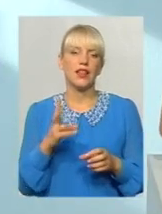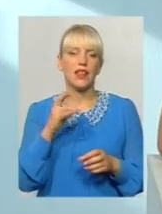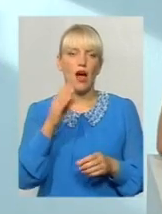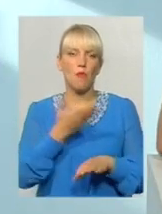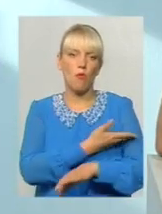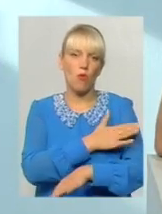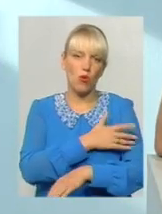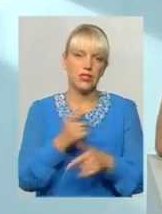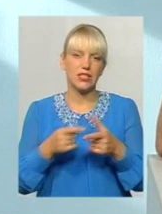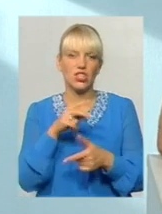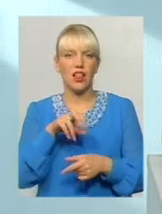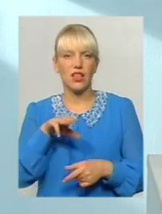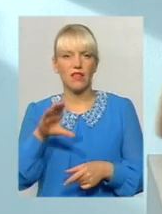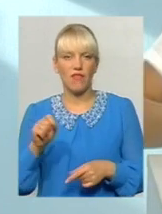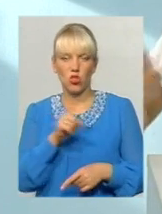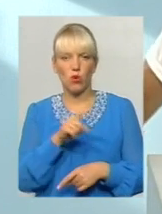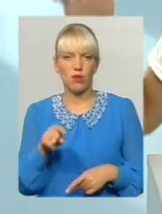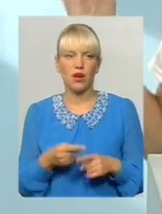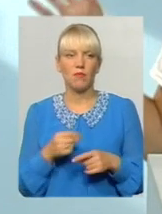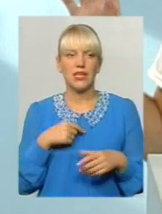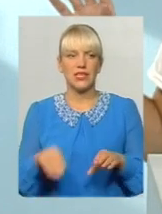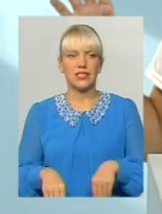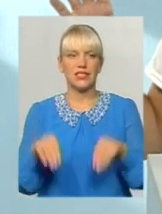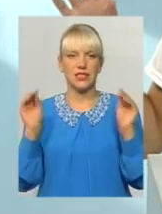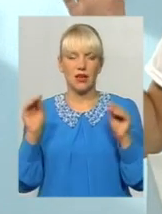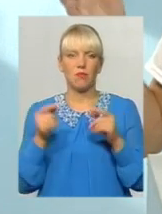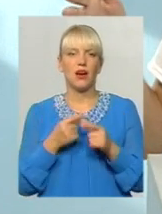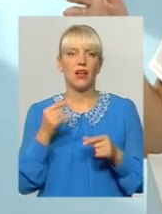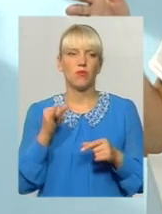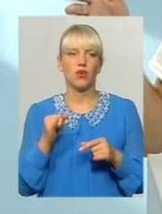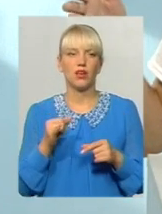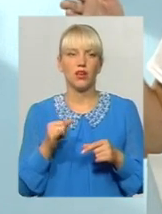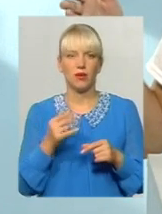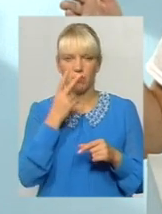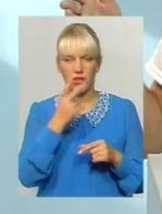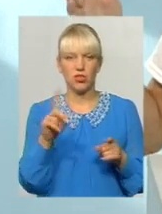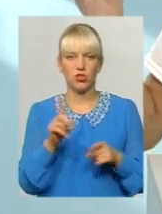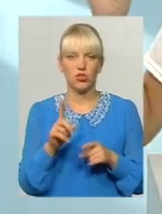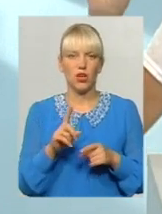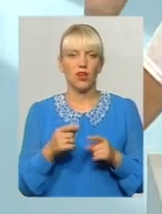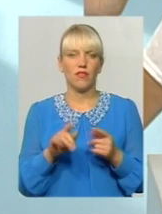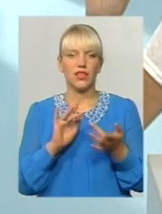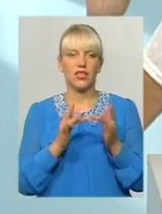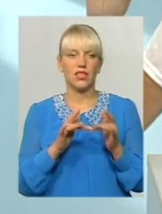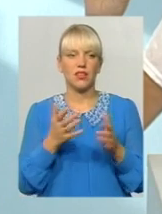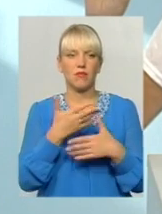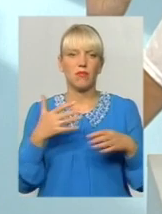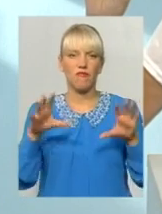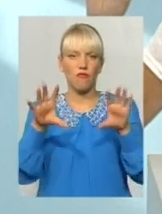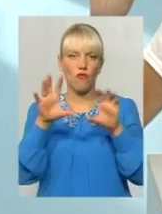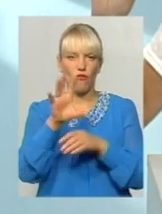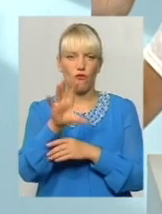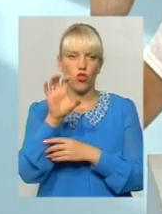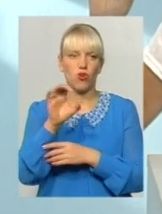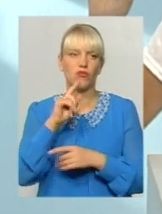або інші номера, ми беремо або знімаємо, або стоїмо для свого транспортного засобу. Ви вже бачили, да, по соцмережах ми просто фотографуємося і